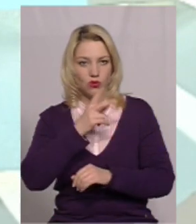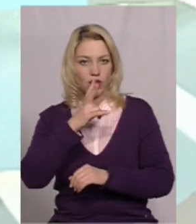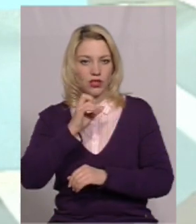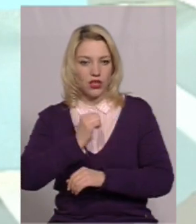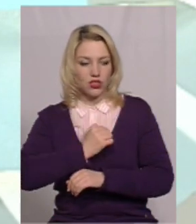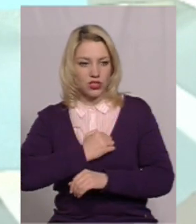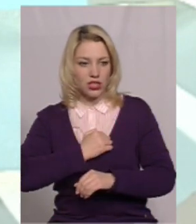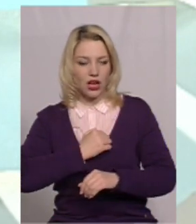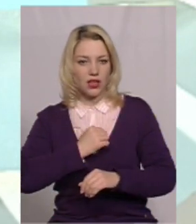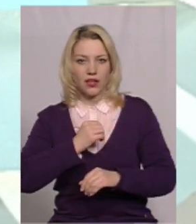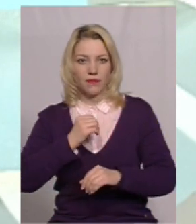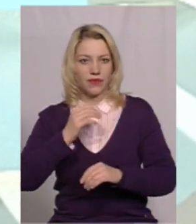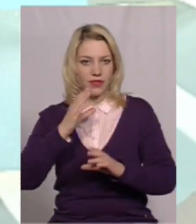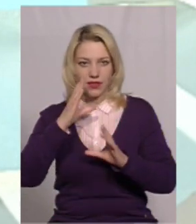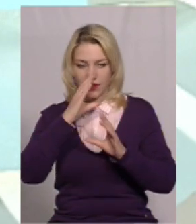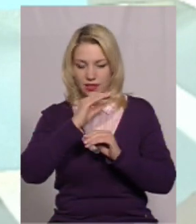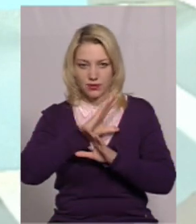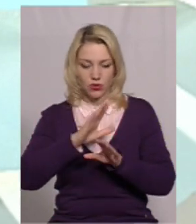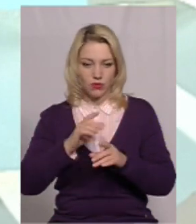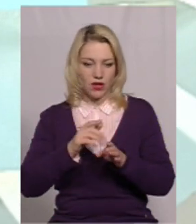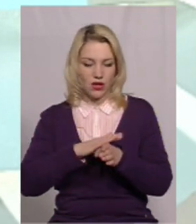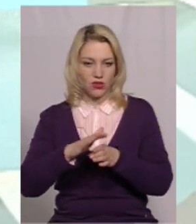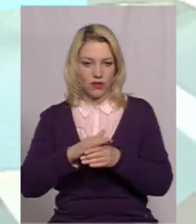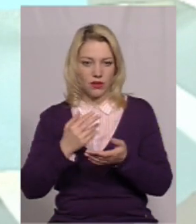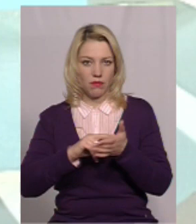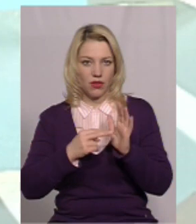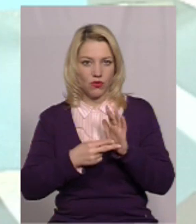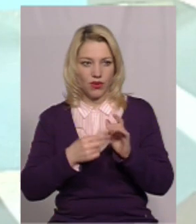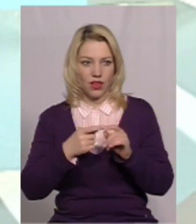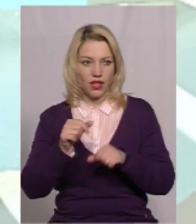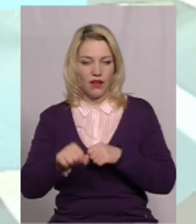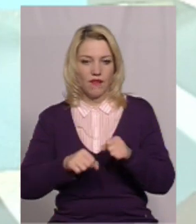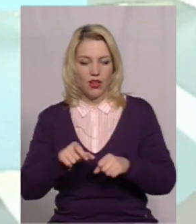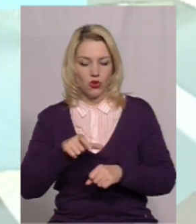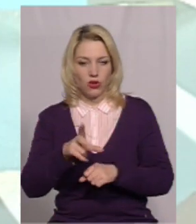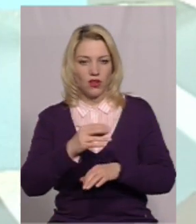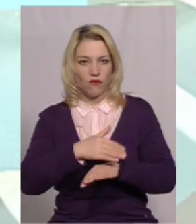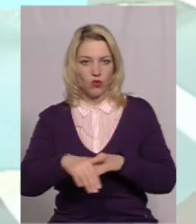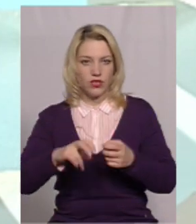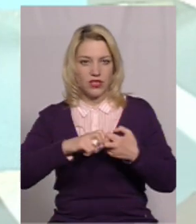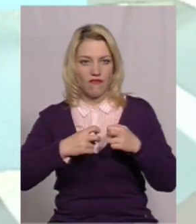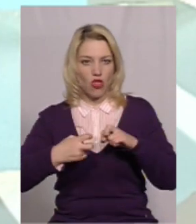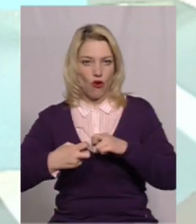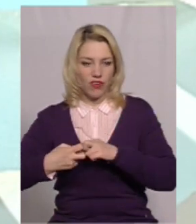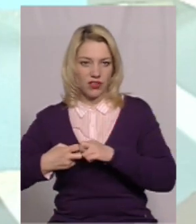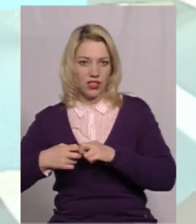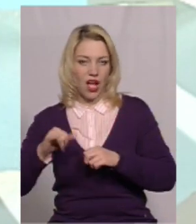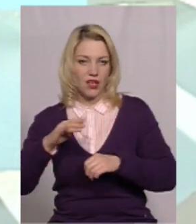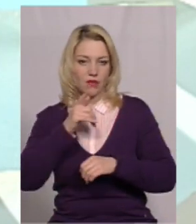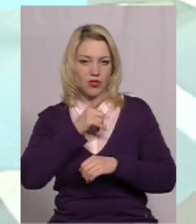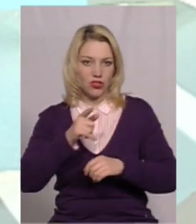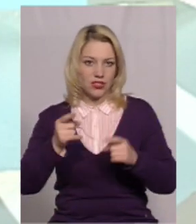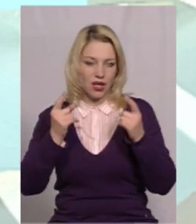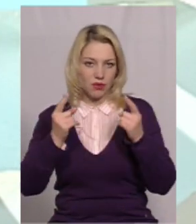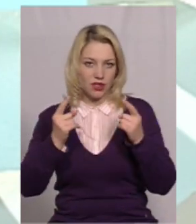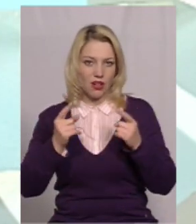жаль, реалізуватися не зможе. До прикладу, ми планували велодоріжку на вулиці Івана Франка, і під час